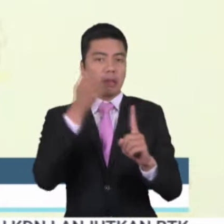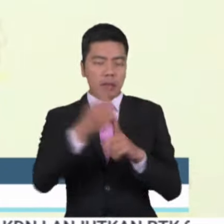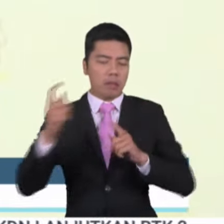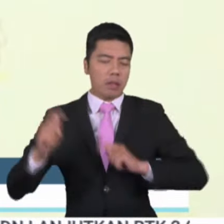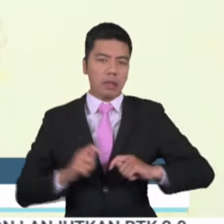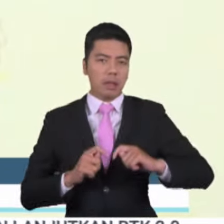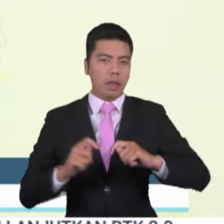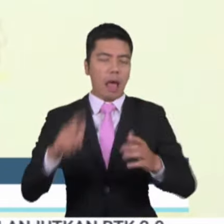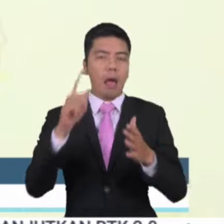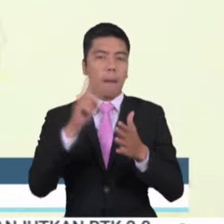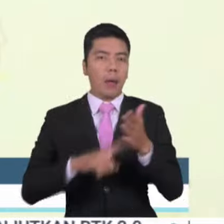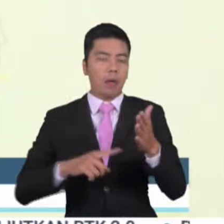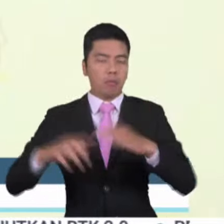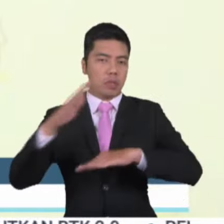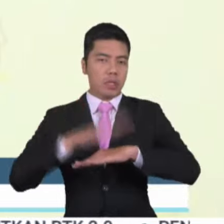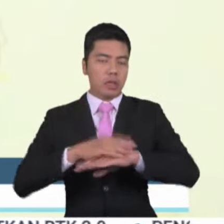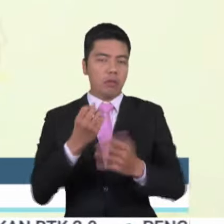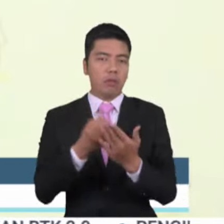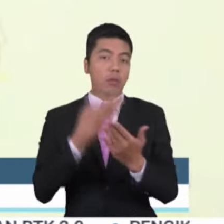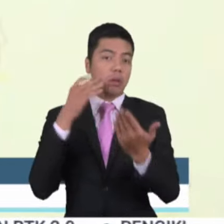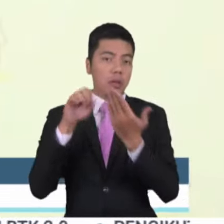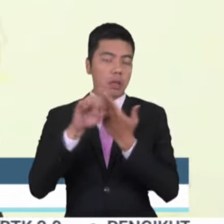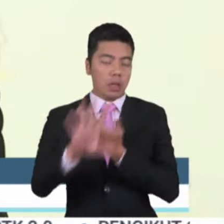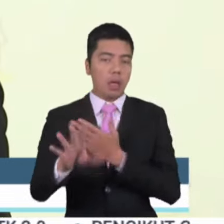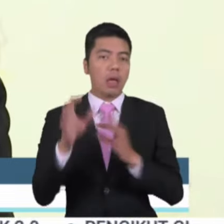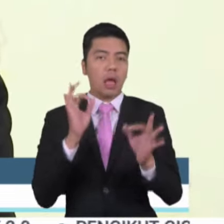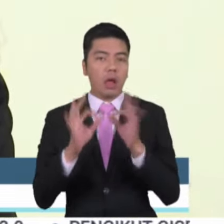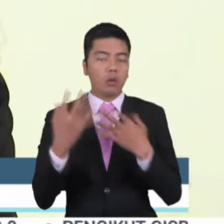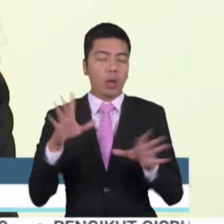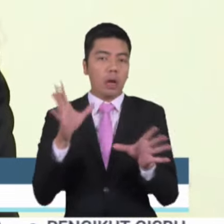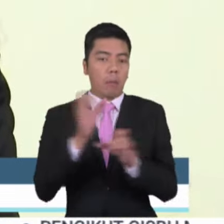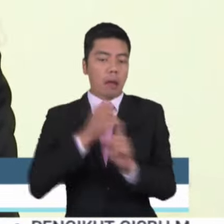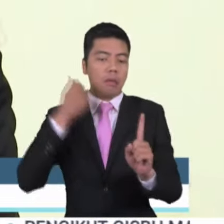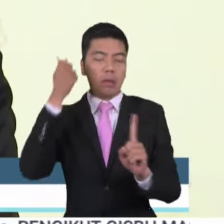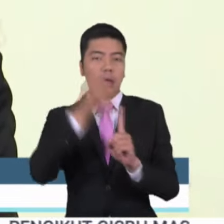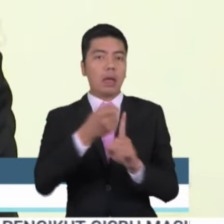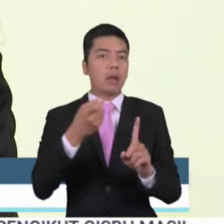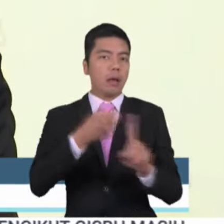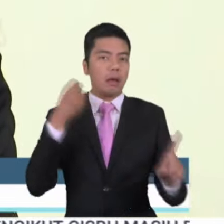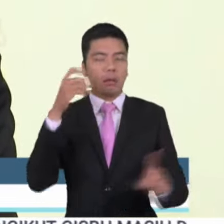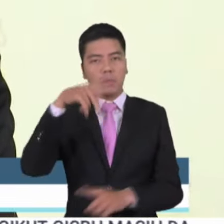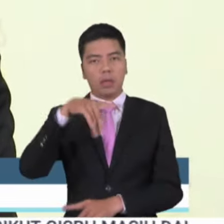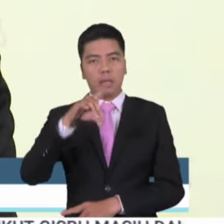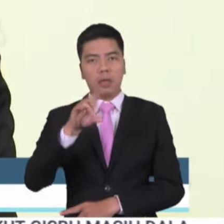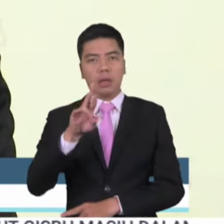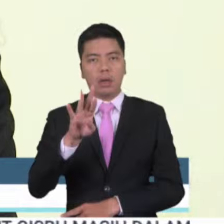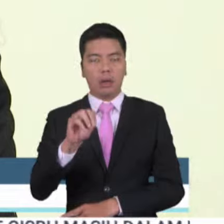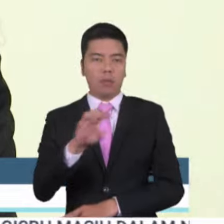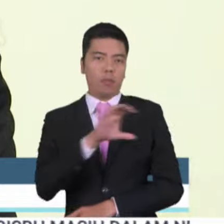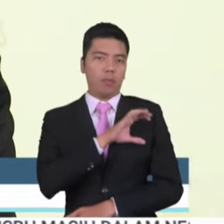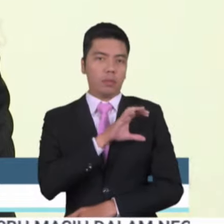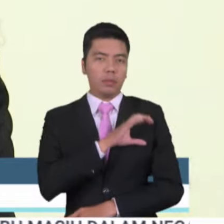tindakan kepada platform media sosial sekiranya menerima arahan daripada pihak PDRM.